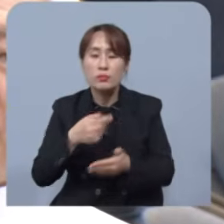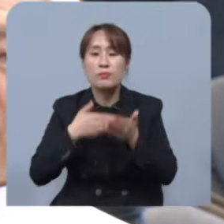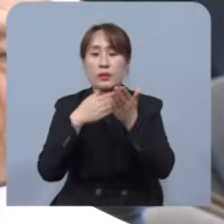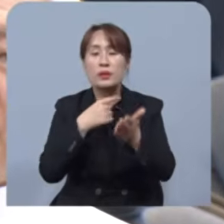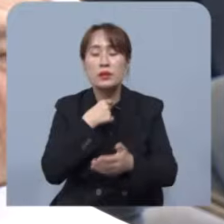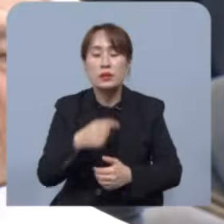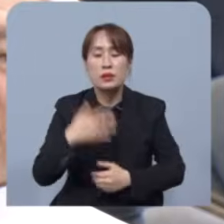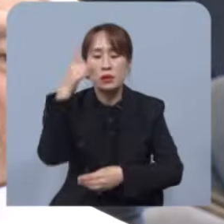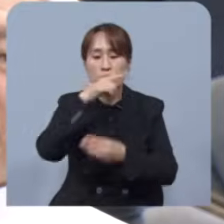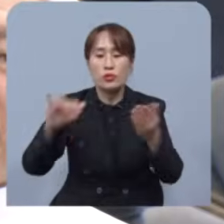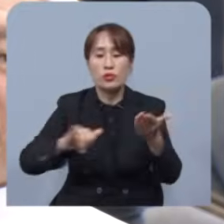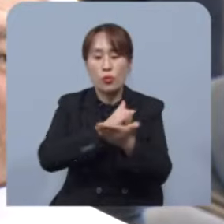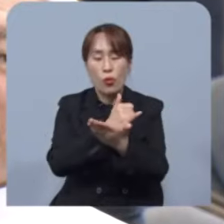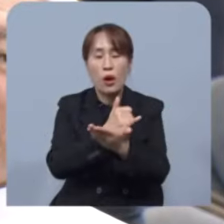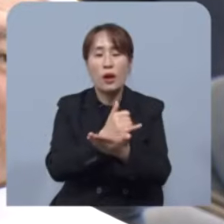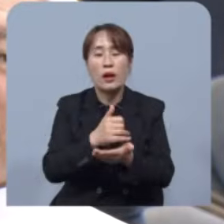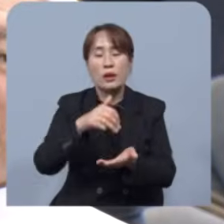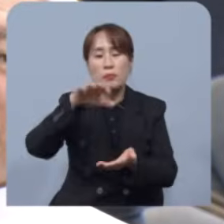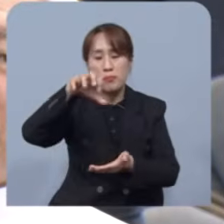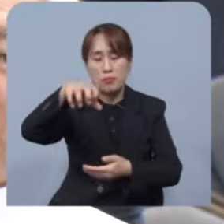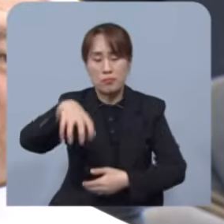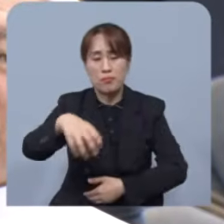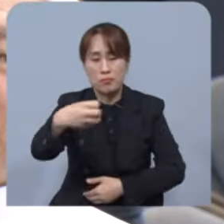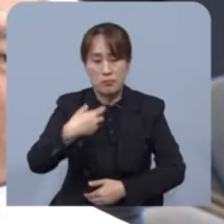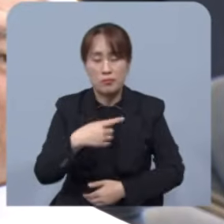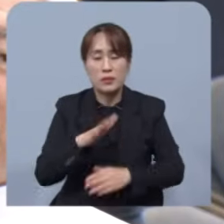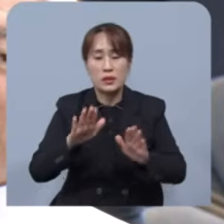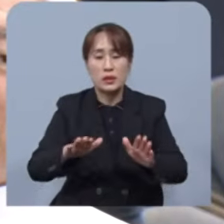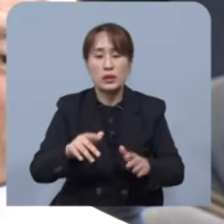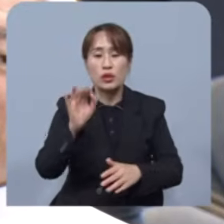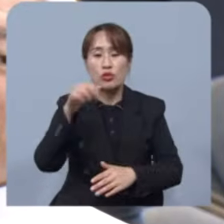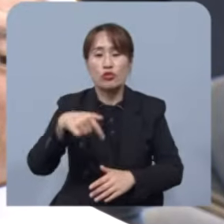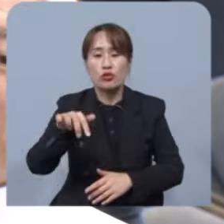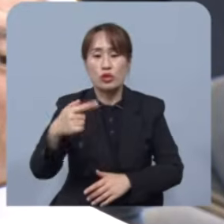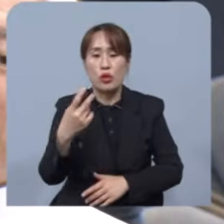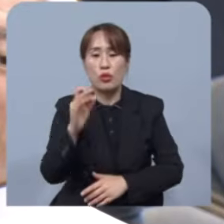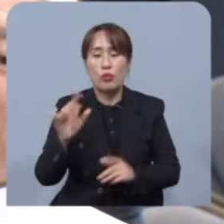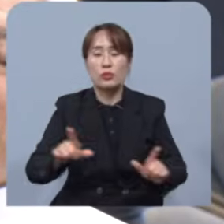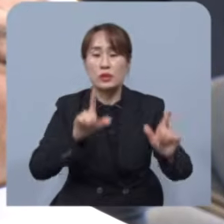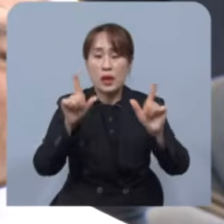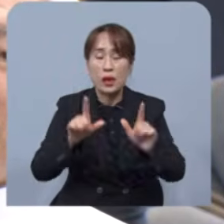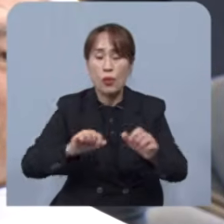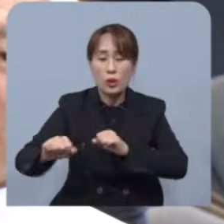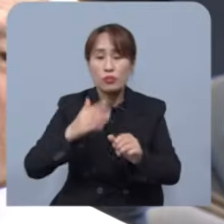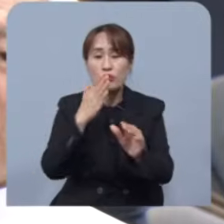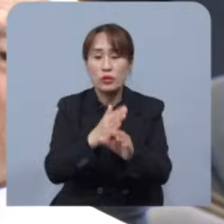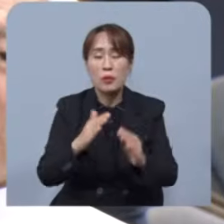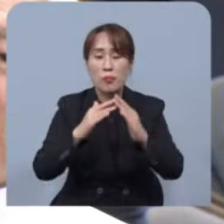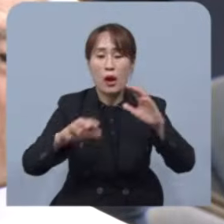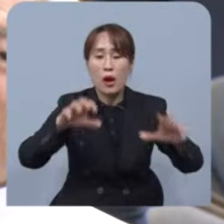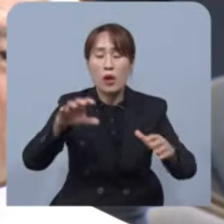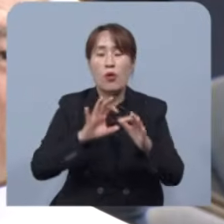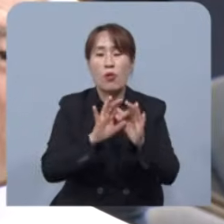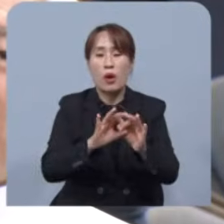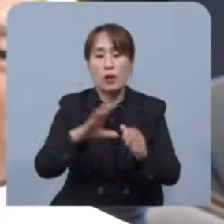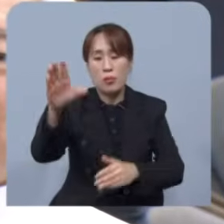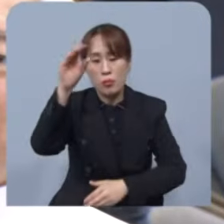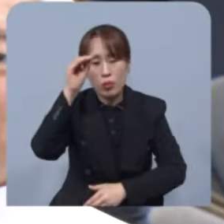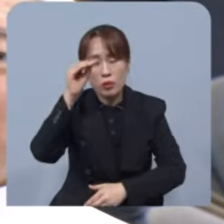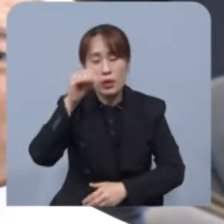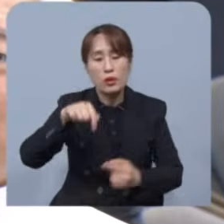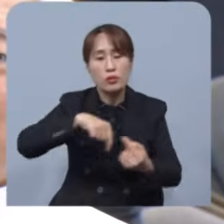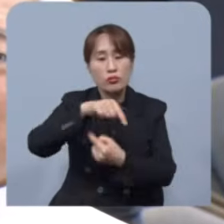드립니다. 아까 청주공항 얘기도 나와서요. 현재 저는 운천동에서 활동하고 있는데 마을에서 관련 모델을 좀